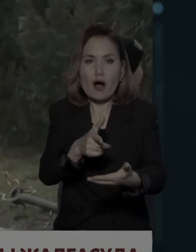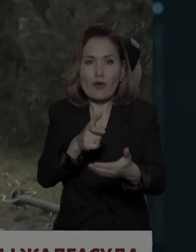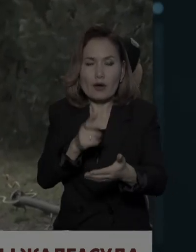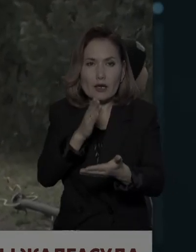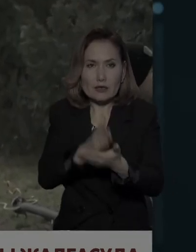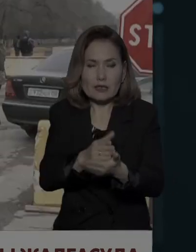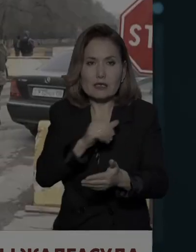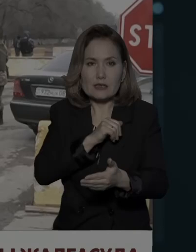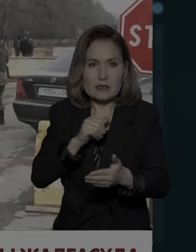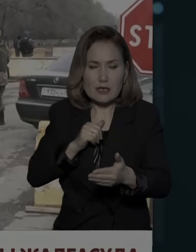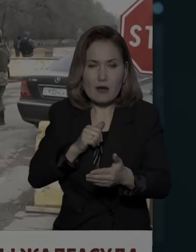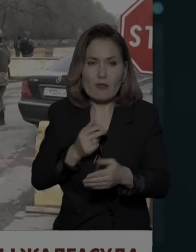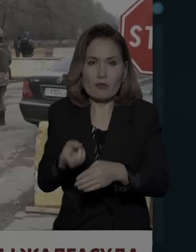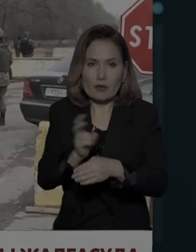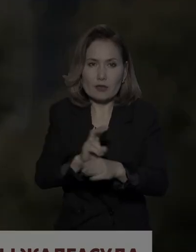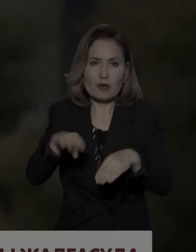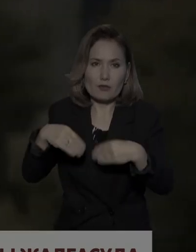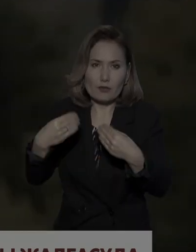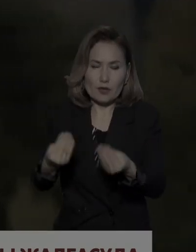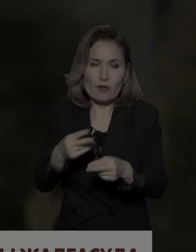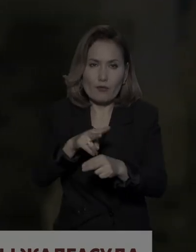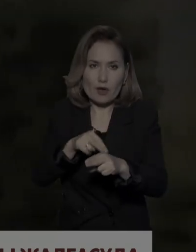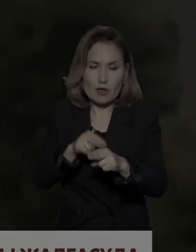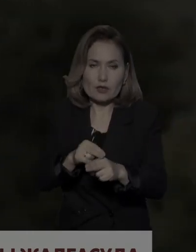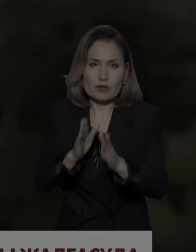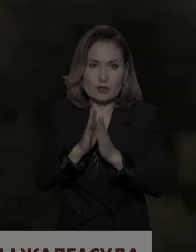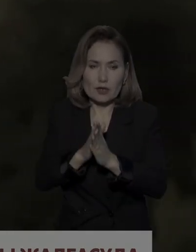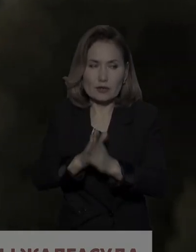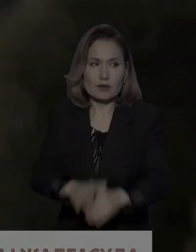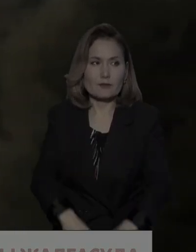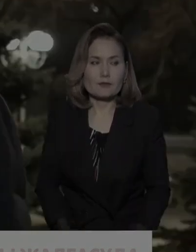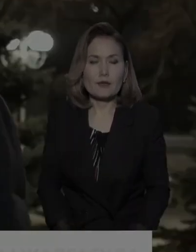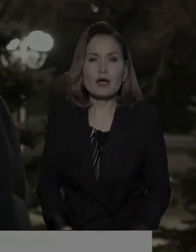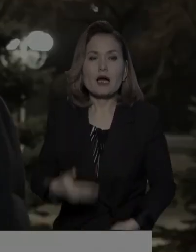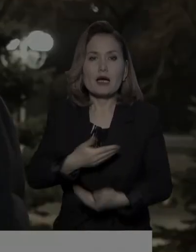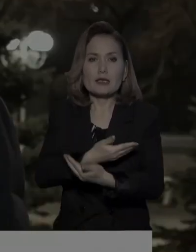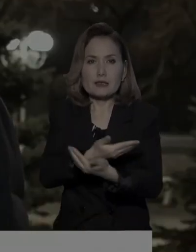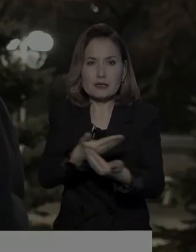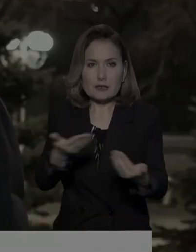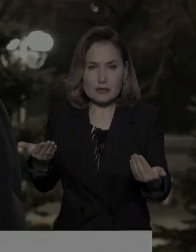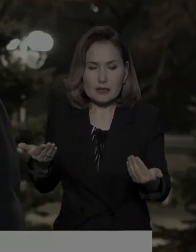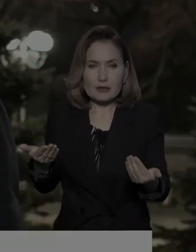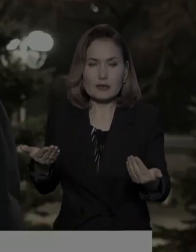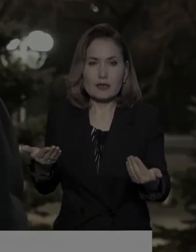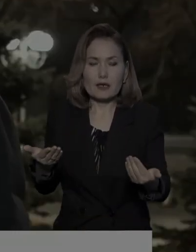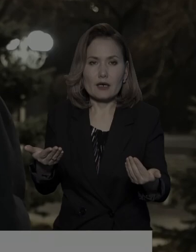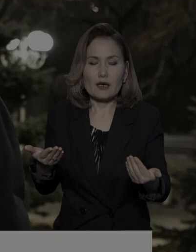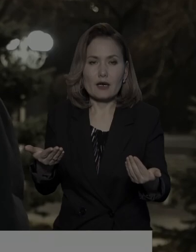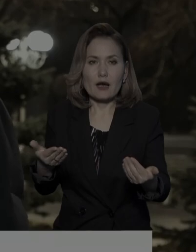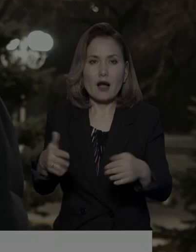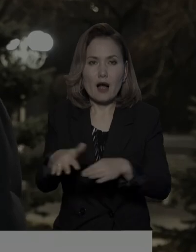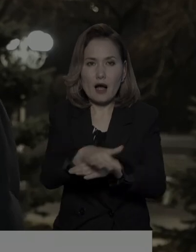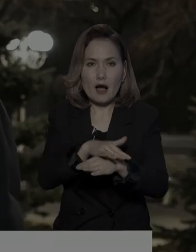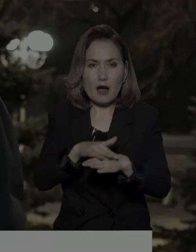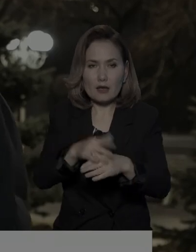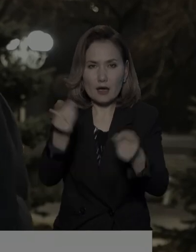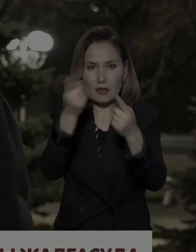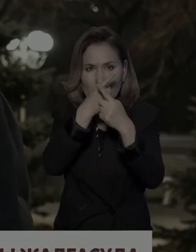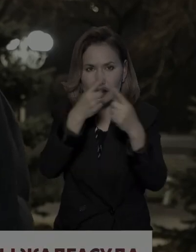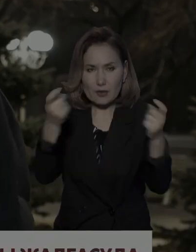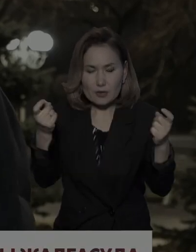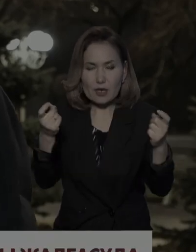шақырды. Егер бір сіздердің елді мекендеріңізге немесе мынау қалада